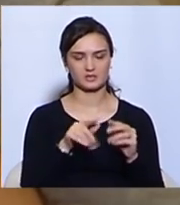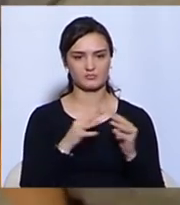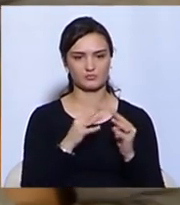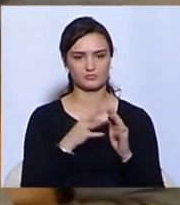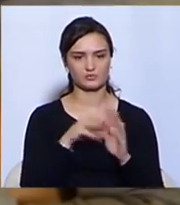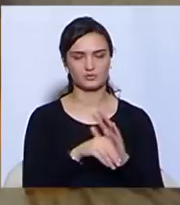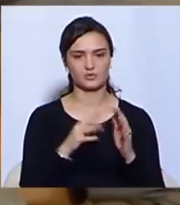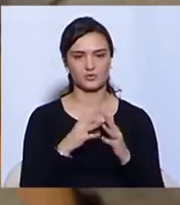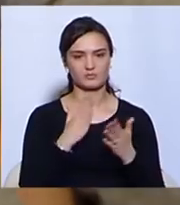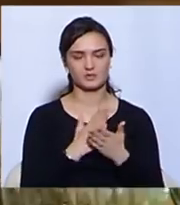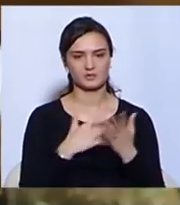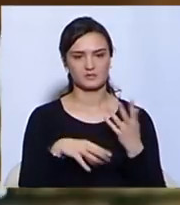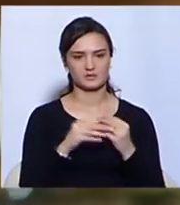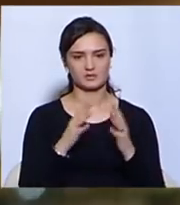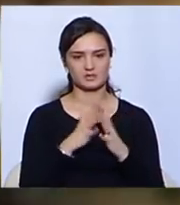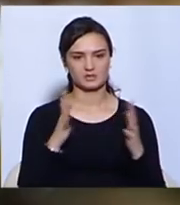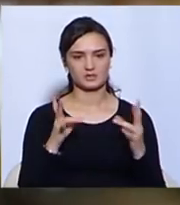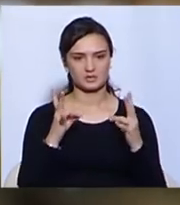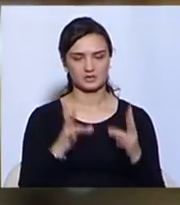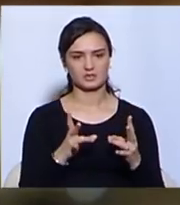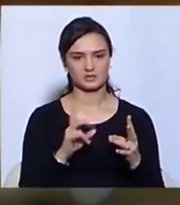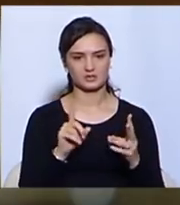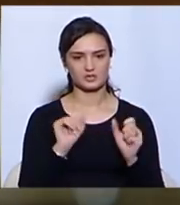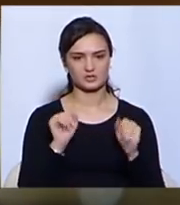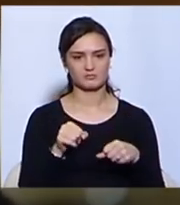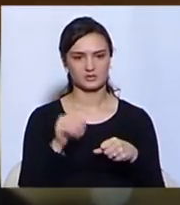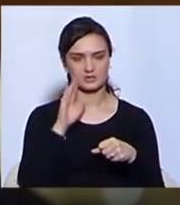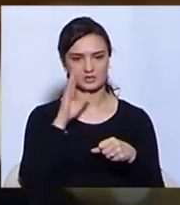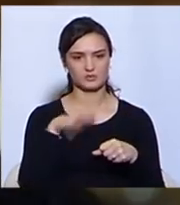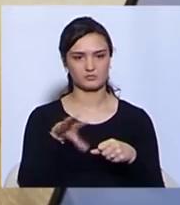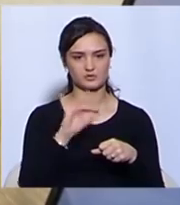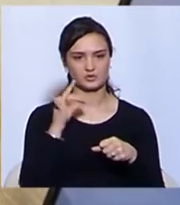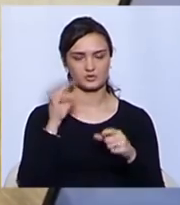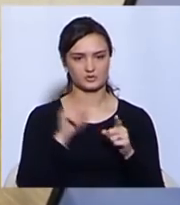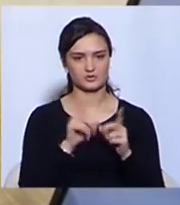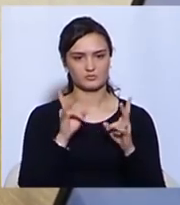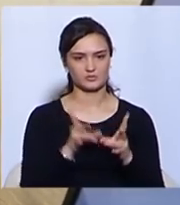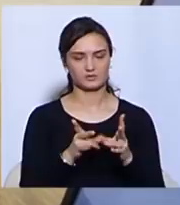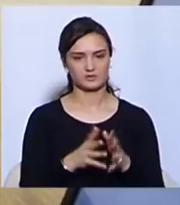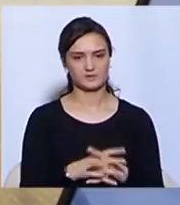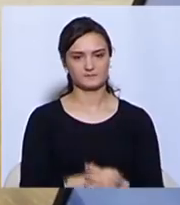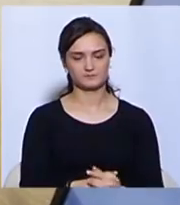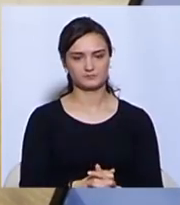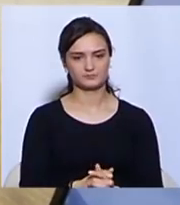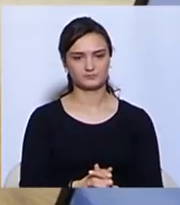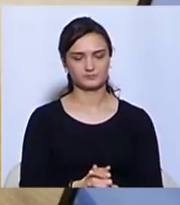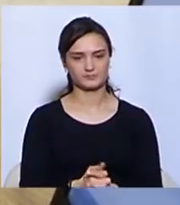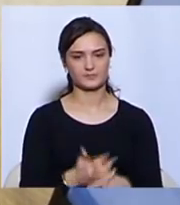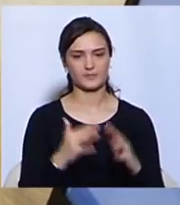ომში. ომი ეს არის ყველაზე დიდი ტრაგედია, რაც შეიძლება კაცობრიობის ისტორიაში მოხდეს.